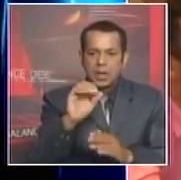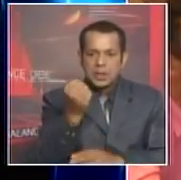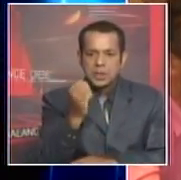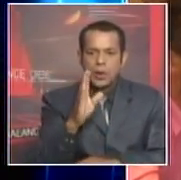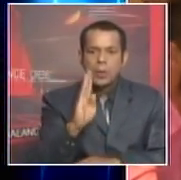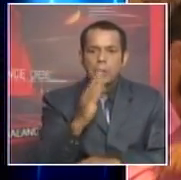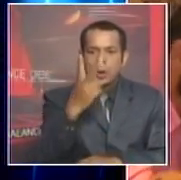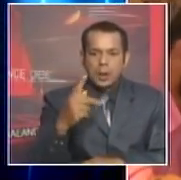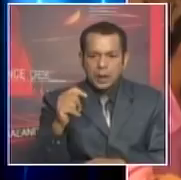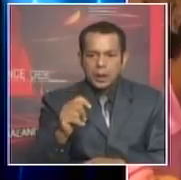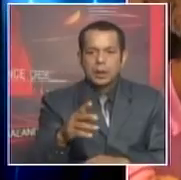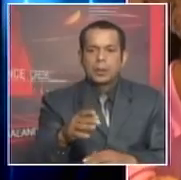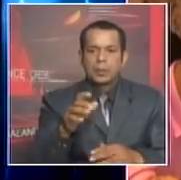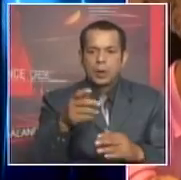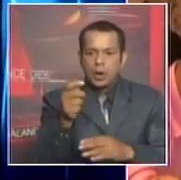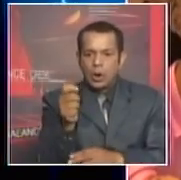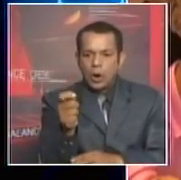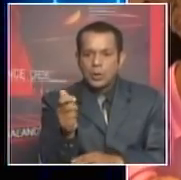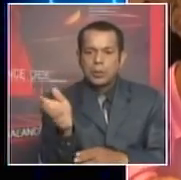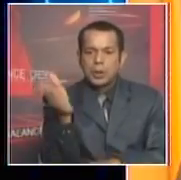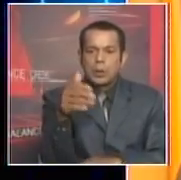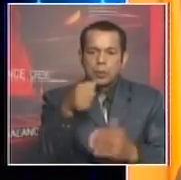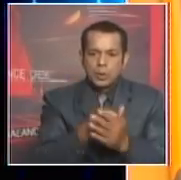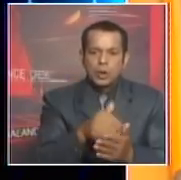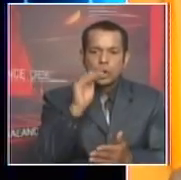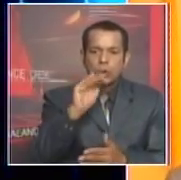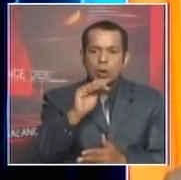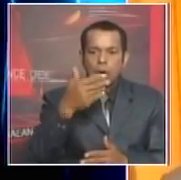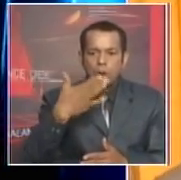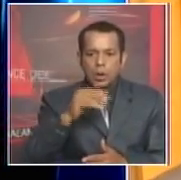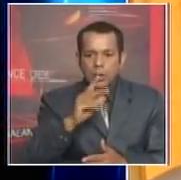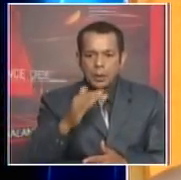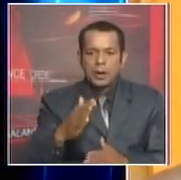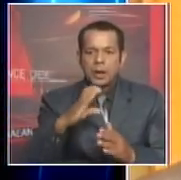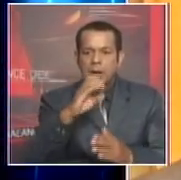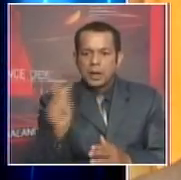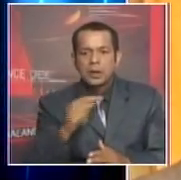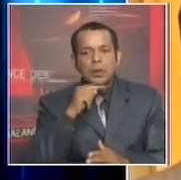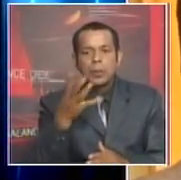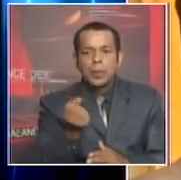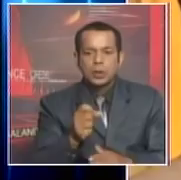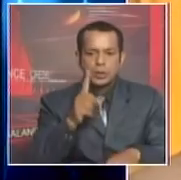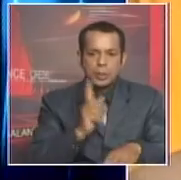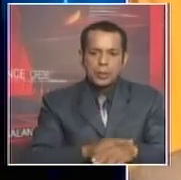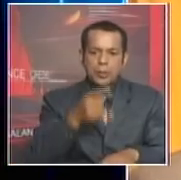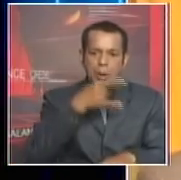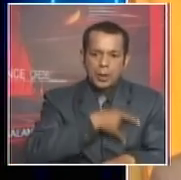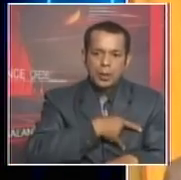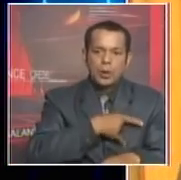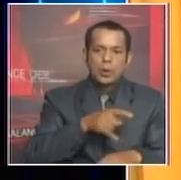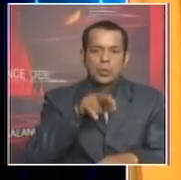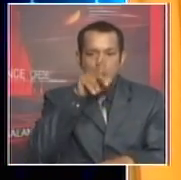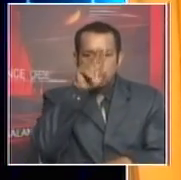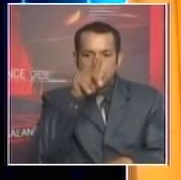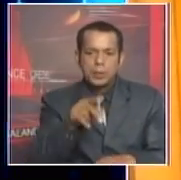भन्दै अर्थमन्त्रीकोमा पुग्ने ब्याङ्कर्स र तरलताको समयमा ऋण नलिएर समयअनुकूल नाफामुखी अभिव्यक्ति